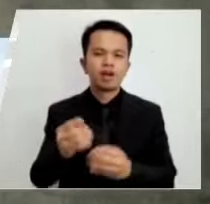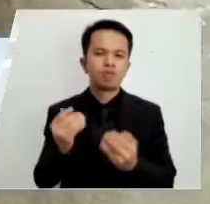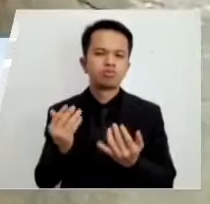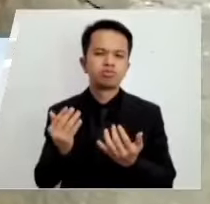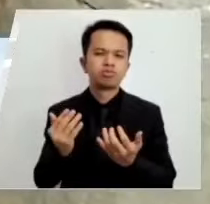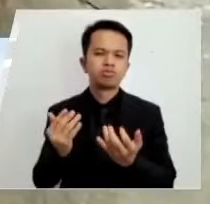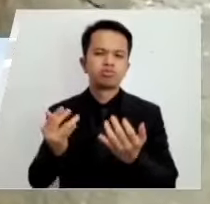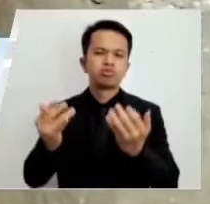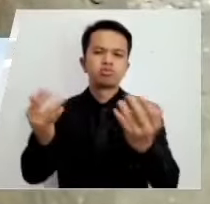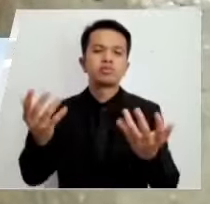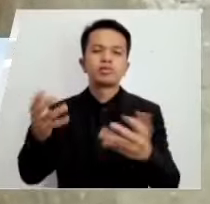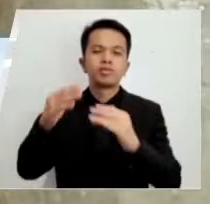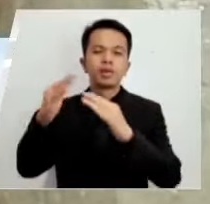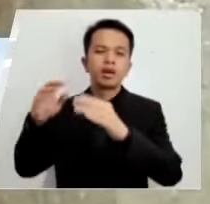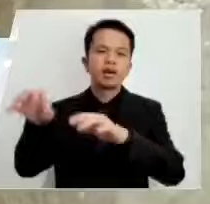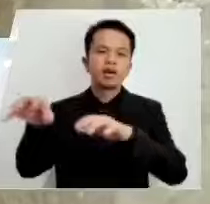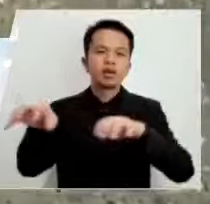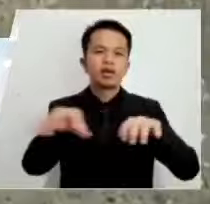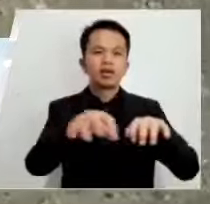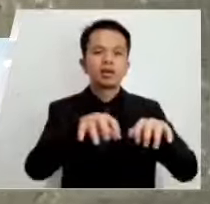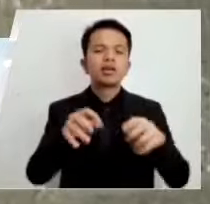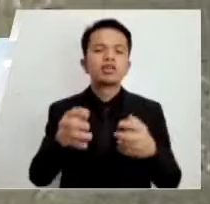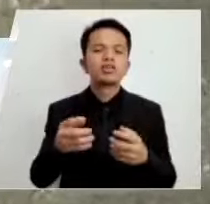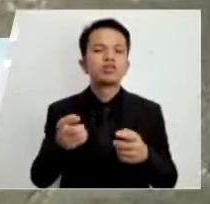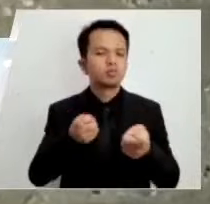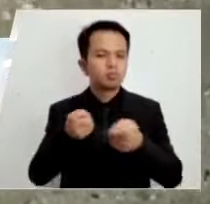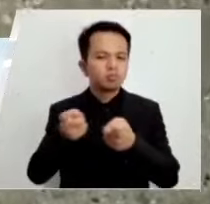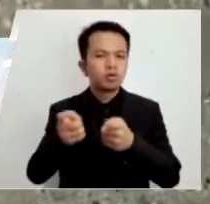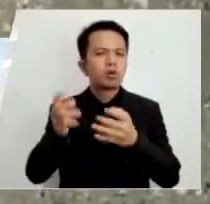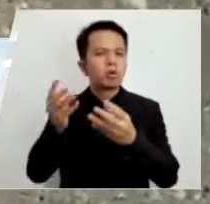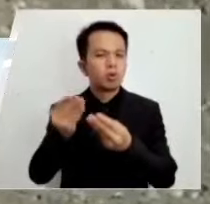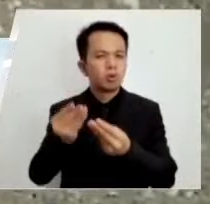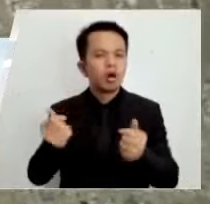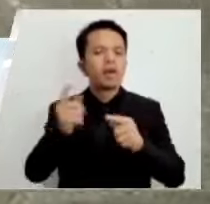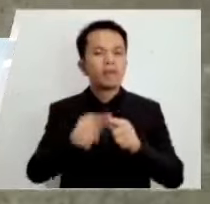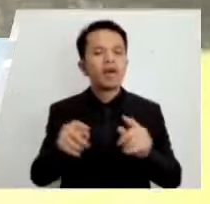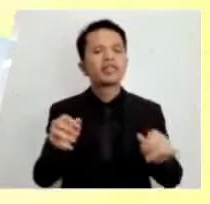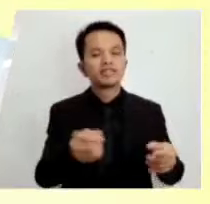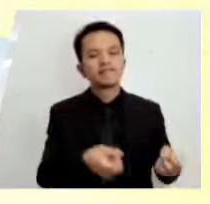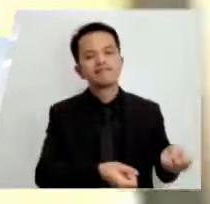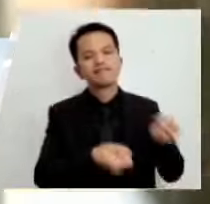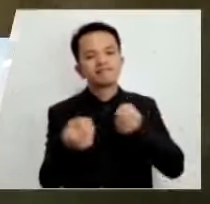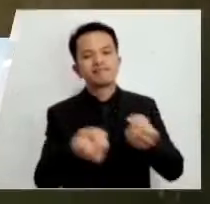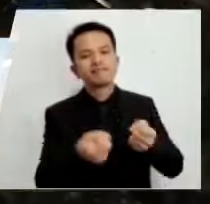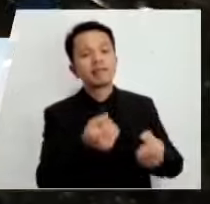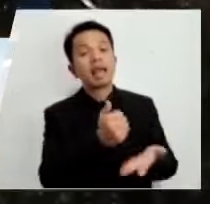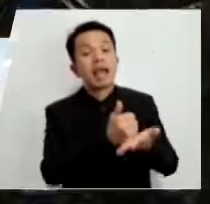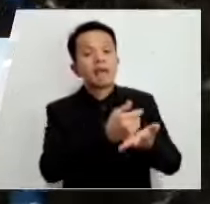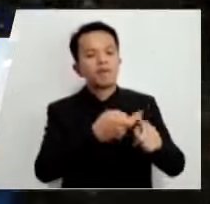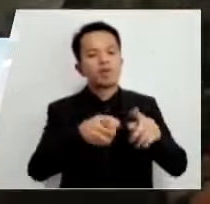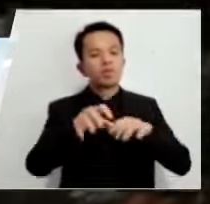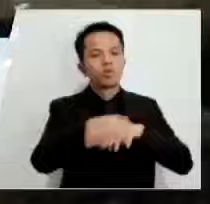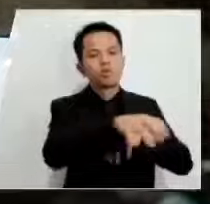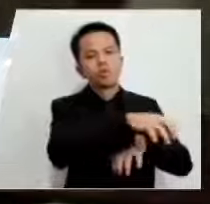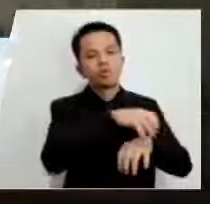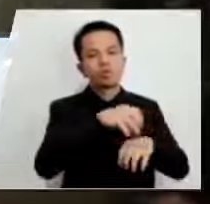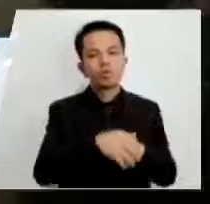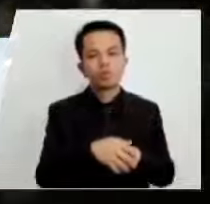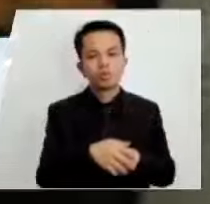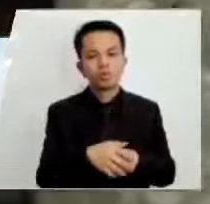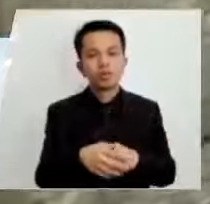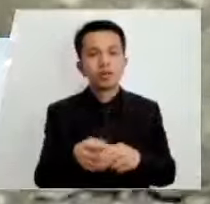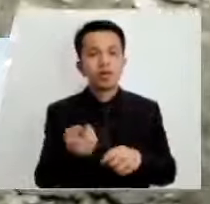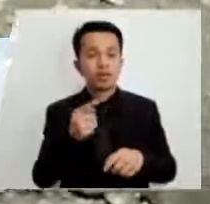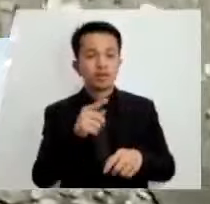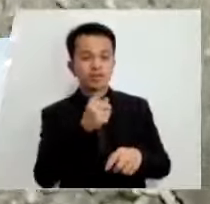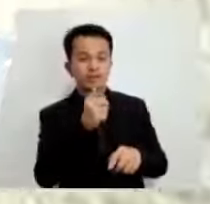bahay. Nakontrol agad ng mga bumbero ang apoy, pero tumutulong na rin ang mga residente sa pag-apula sa mga bagang naiwan. Tulad ng mga residente ito, tubig